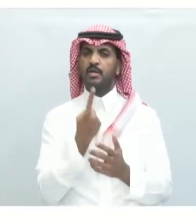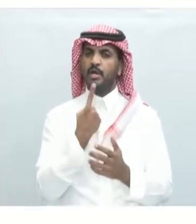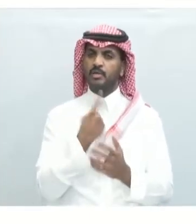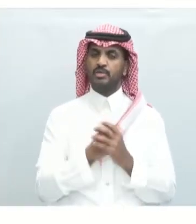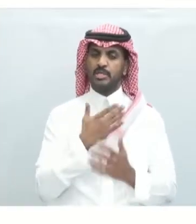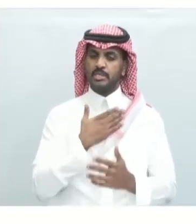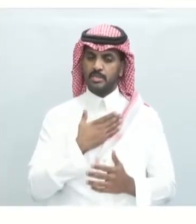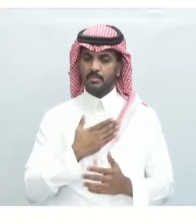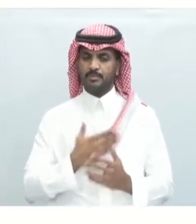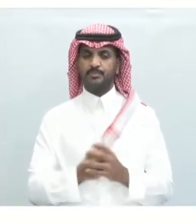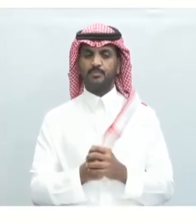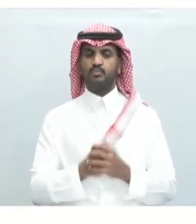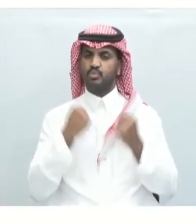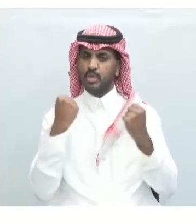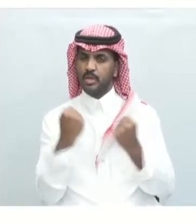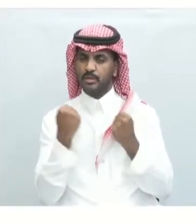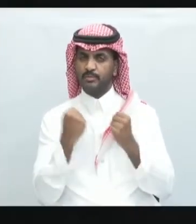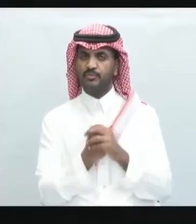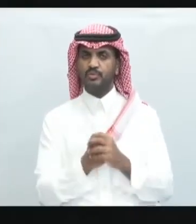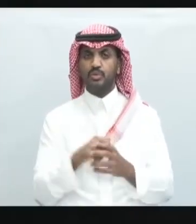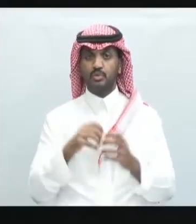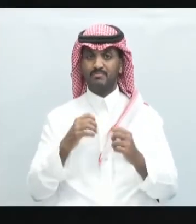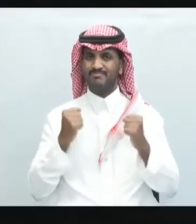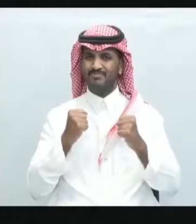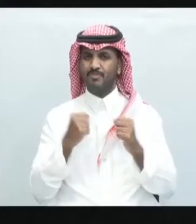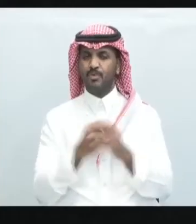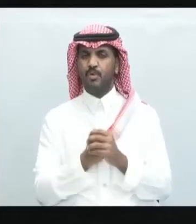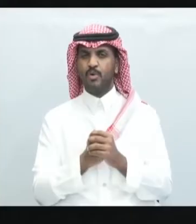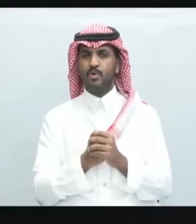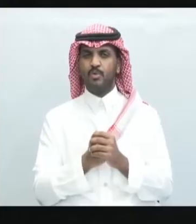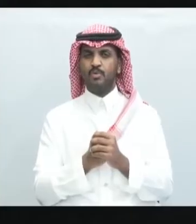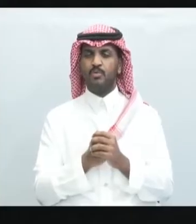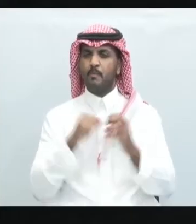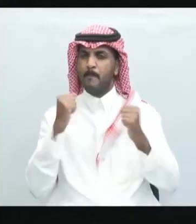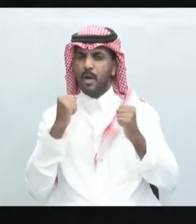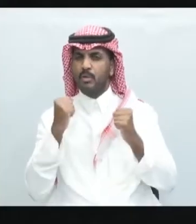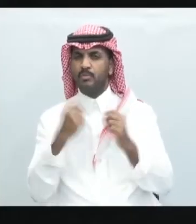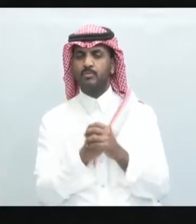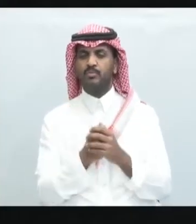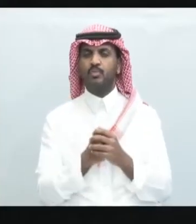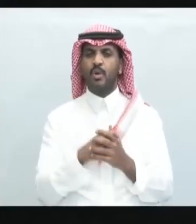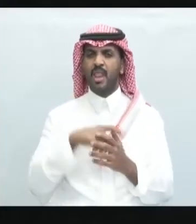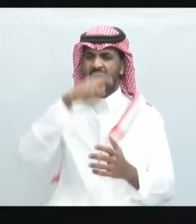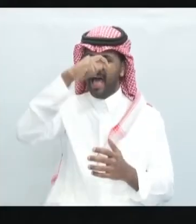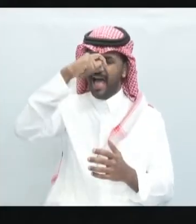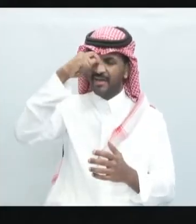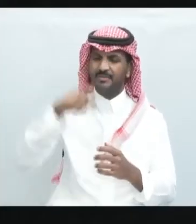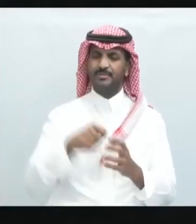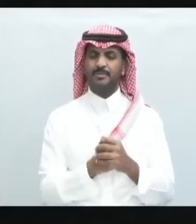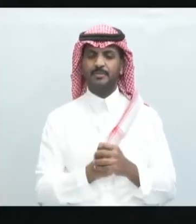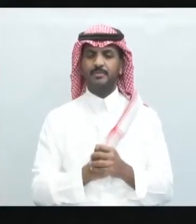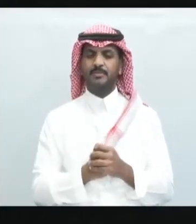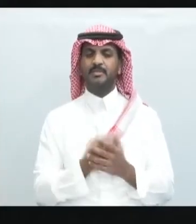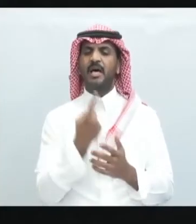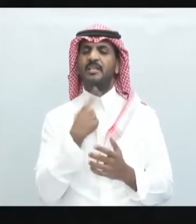صبر فاحيانا في شده البرد تخرج لاداء هذا الصلاه واحيانا في شده الحر فانت بذلك